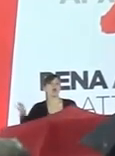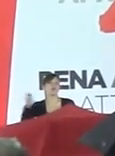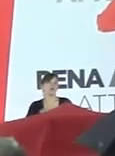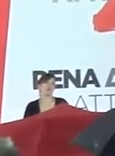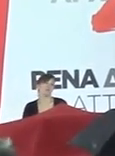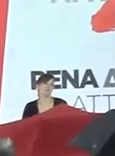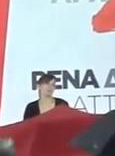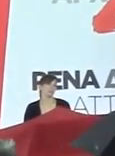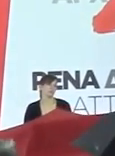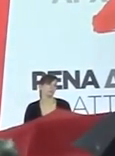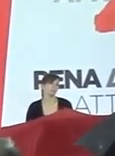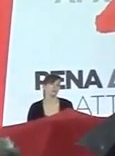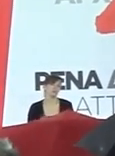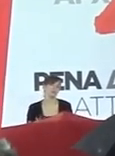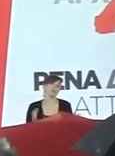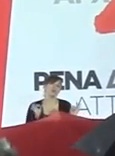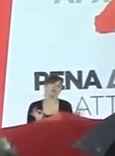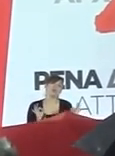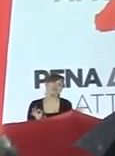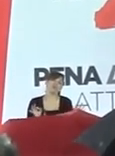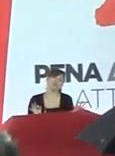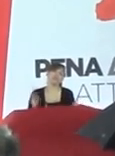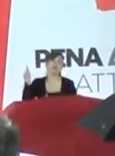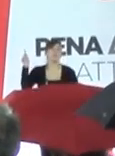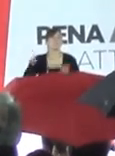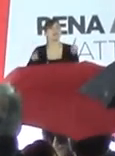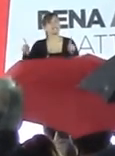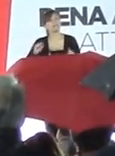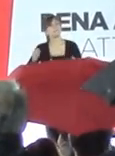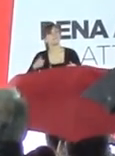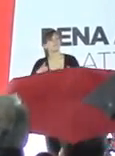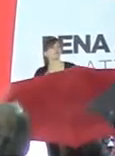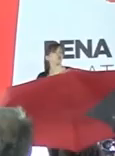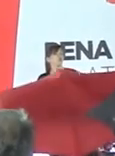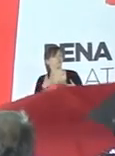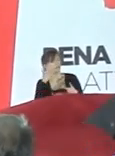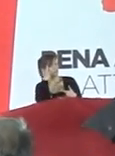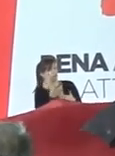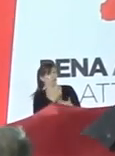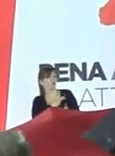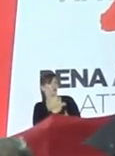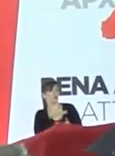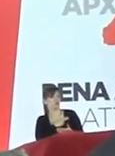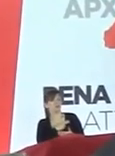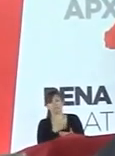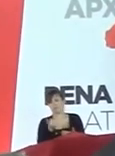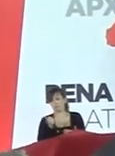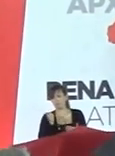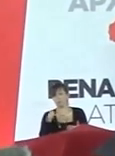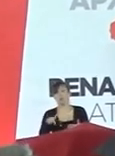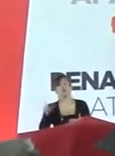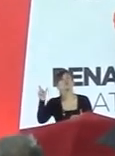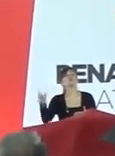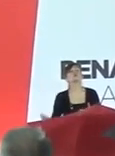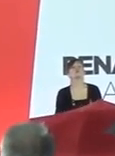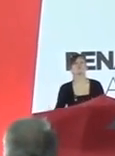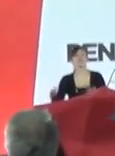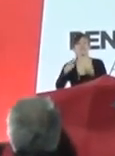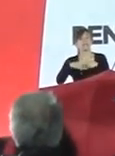Βέβαια, έχουν δίκιο να μας φοβούνται. Ο κύριος Γιούγκερ που χθες κατάπιε τη γλώσσα του,